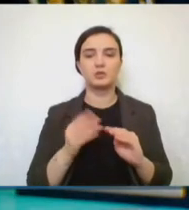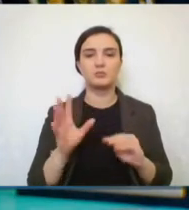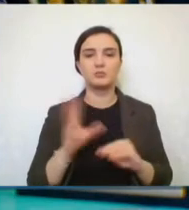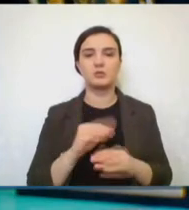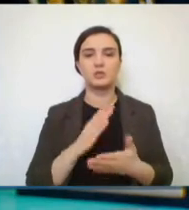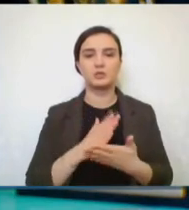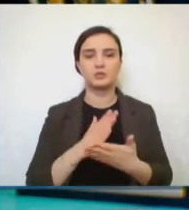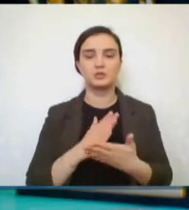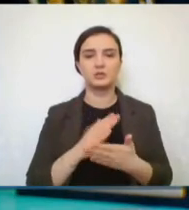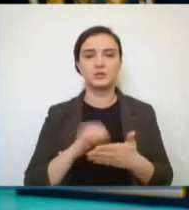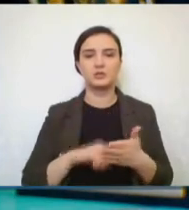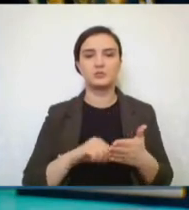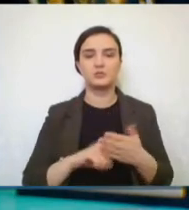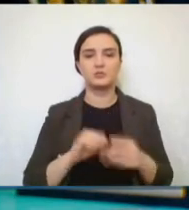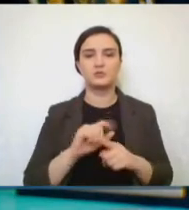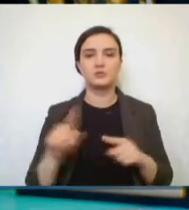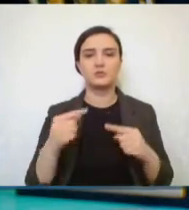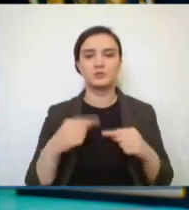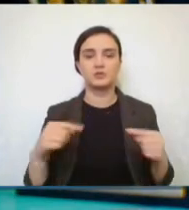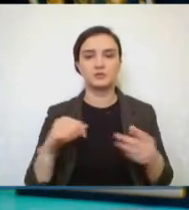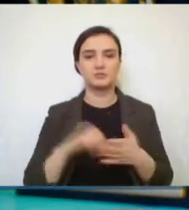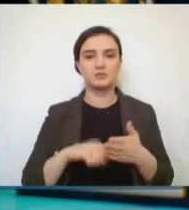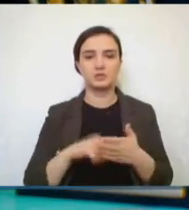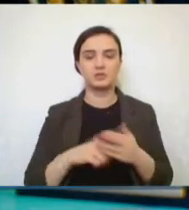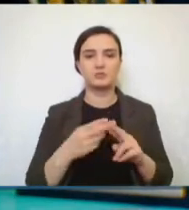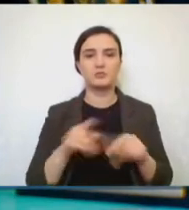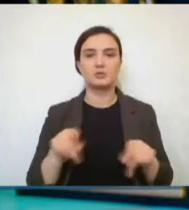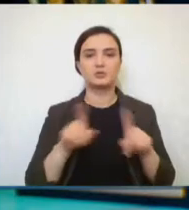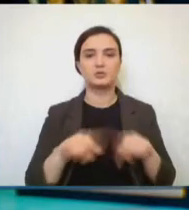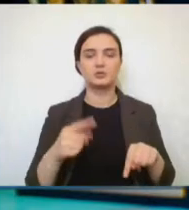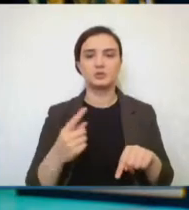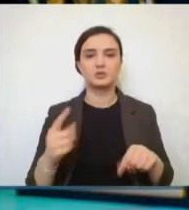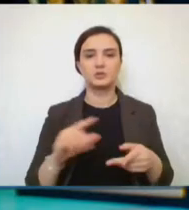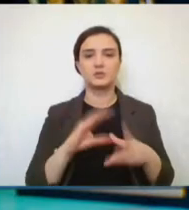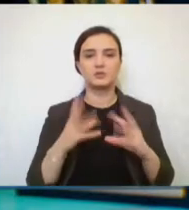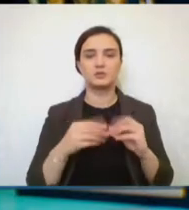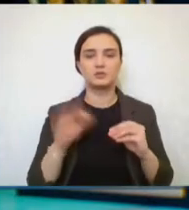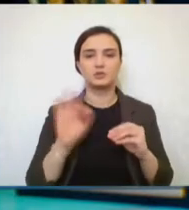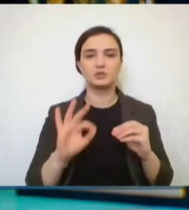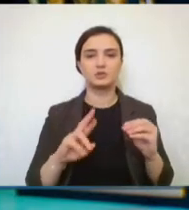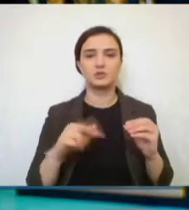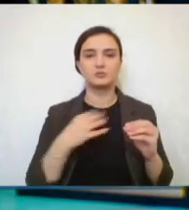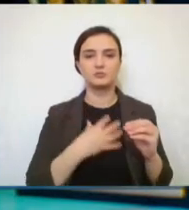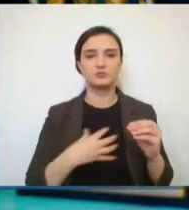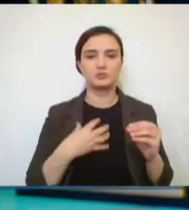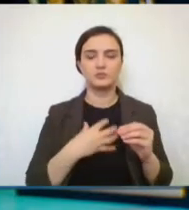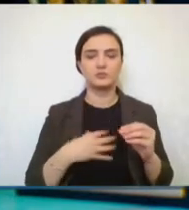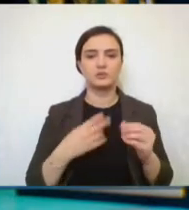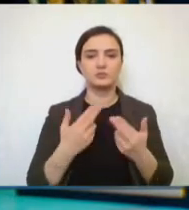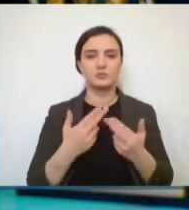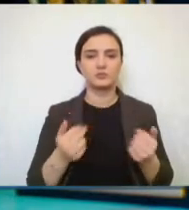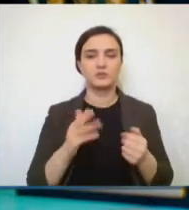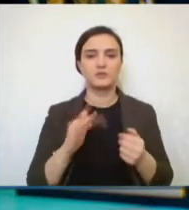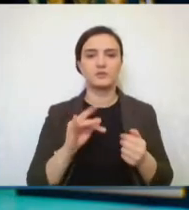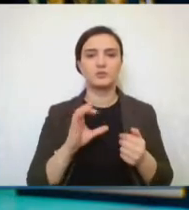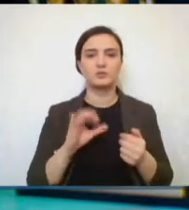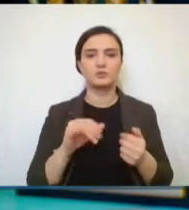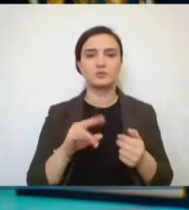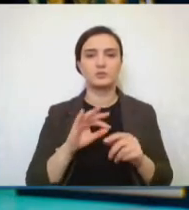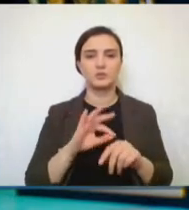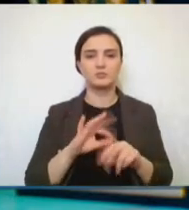გამოწვეული სხვადასხვა ფაქტორით და მათ შორის ერთ-ერთი ყველაზე ხშირი და მნიშვნელოვანი ფაქტორი რასაკვირველია ვირუსული ინფექცია. არა მარტო